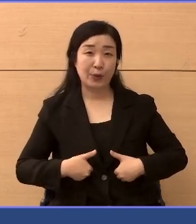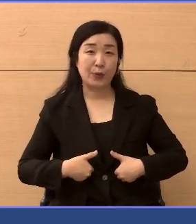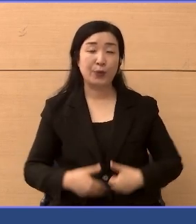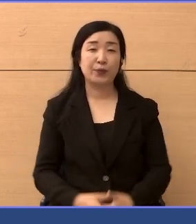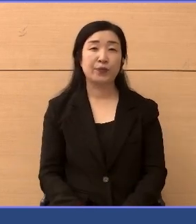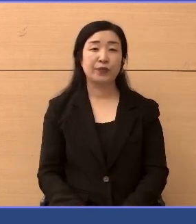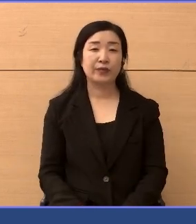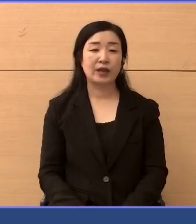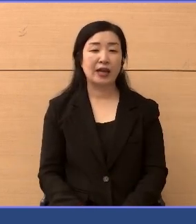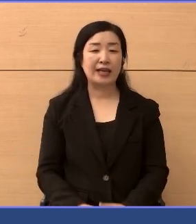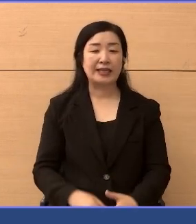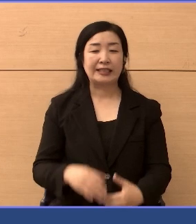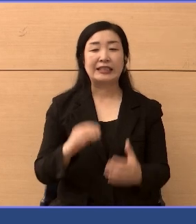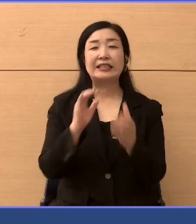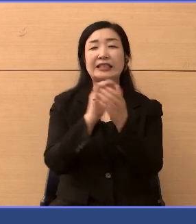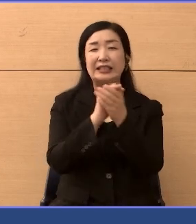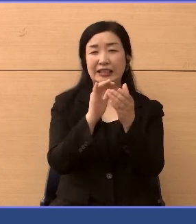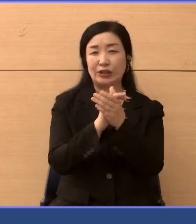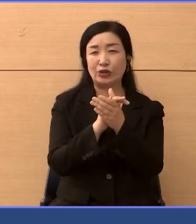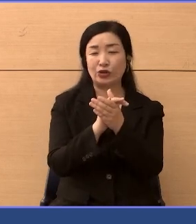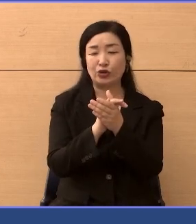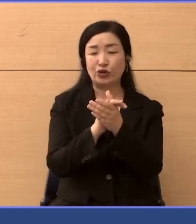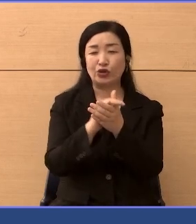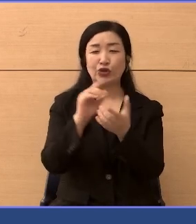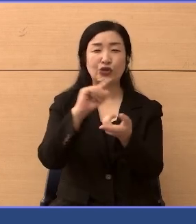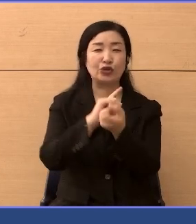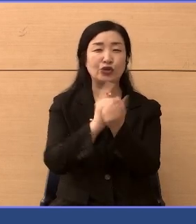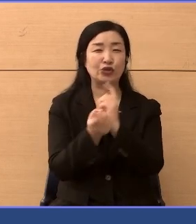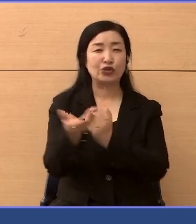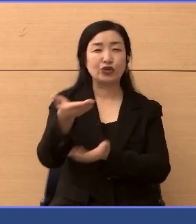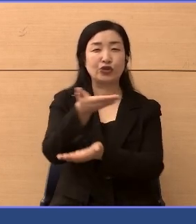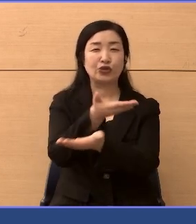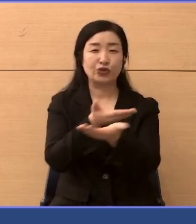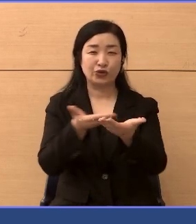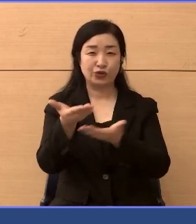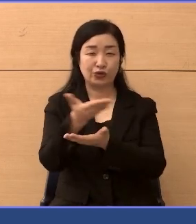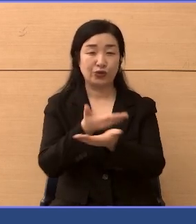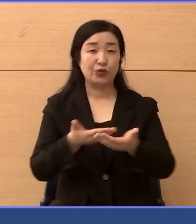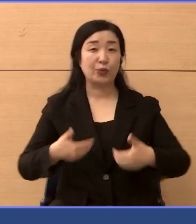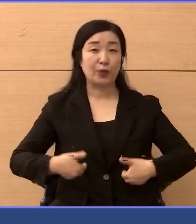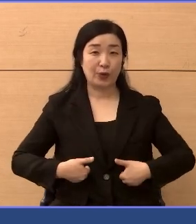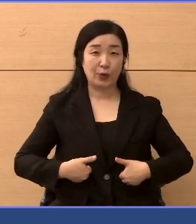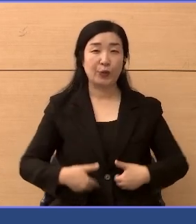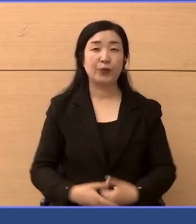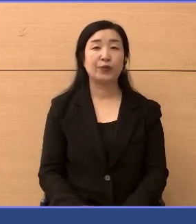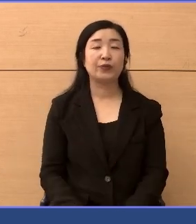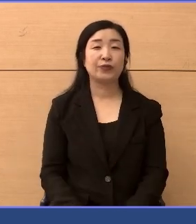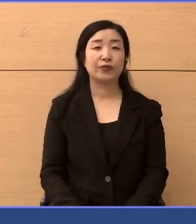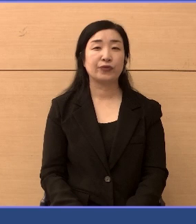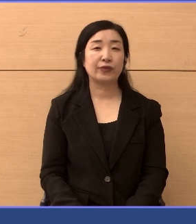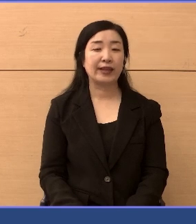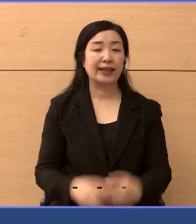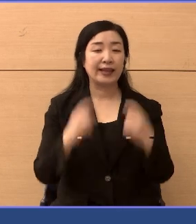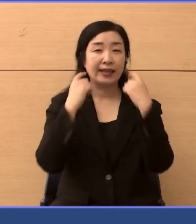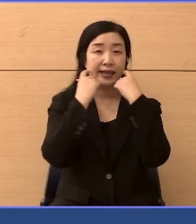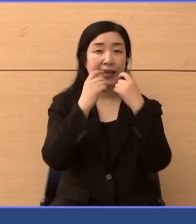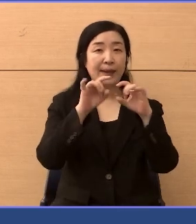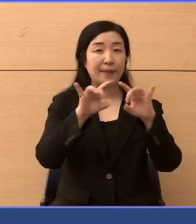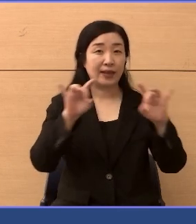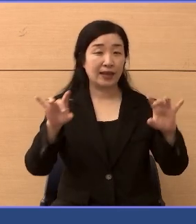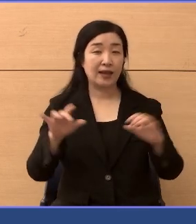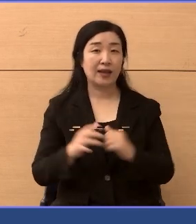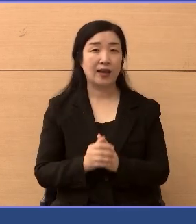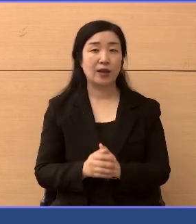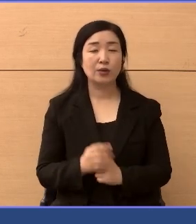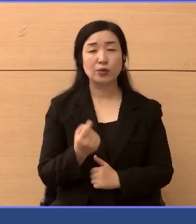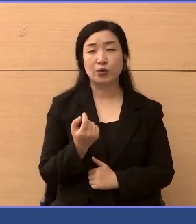위해서는 또래와의 assisting 사회적인 the 교류를 더욱더 장려할 individual 필요가 in one of 있습니다. the structured 각 개개인들이